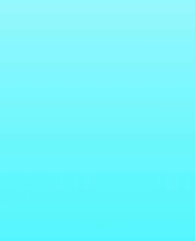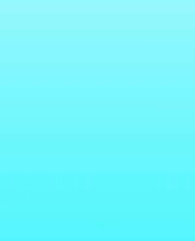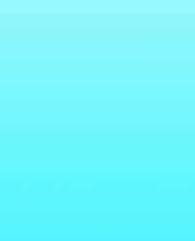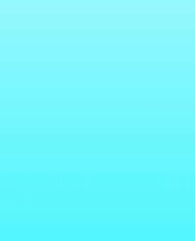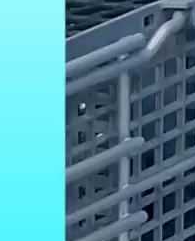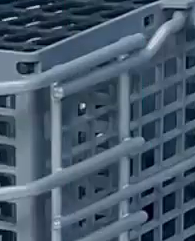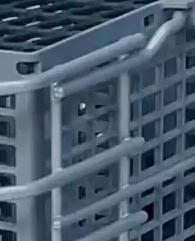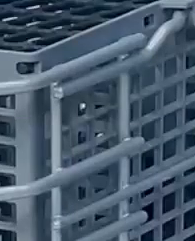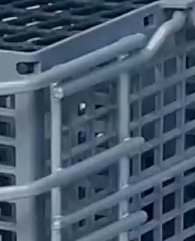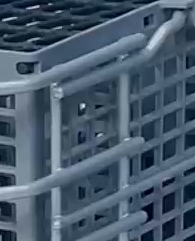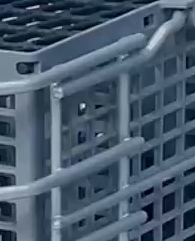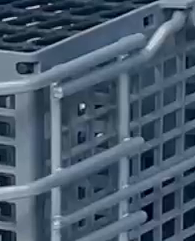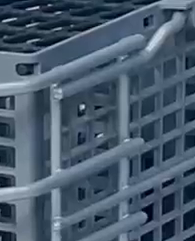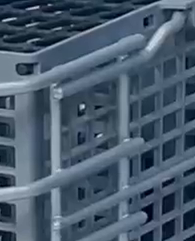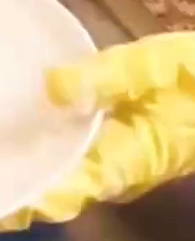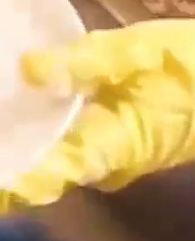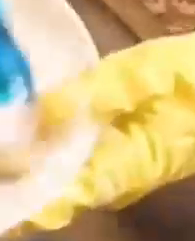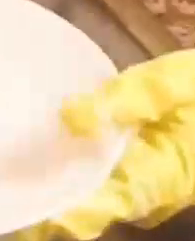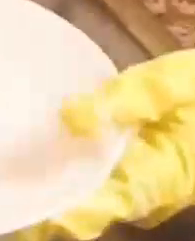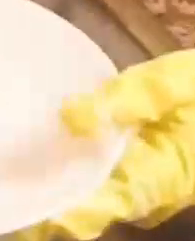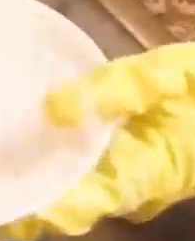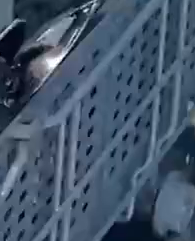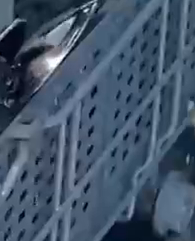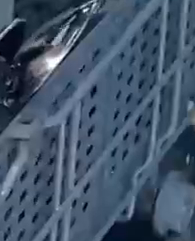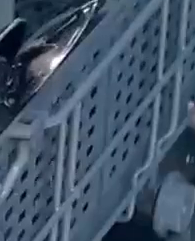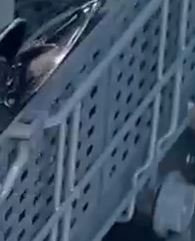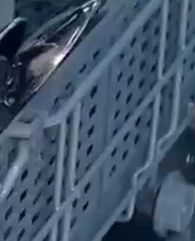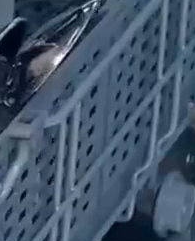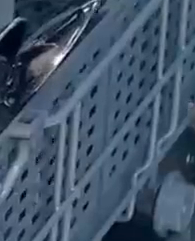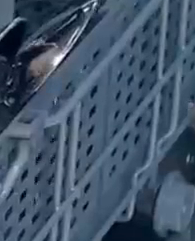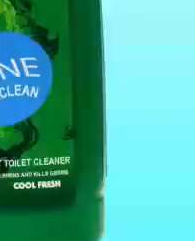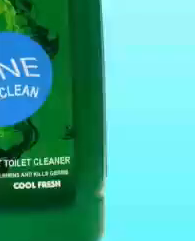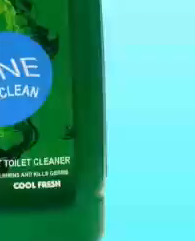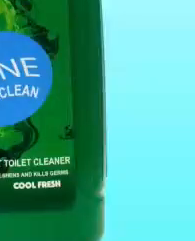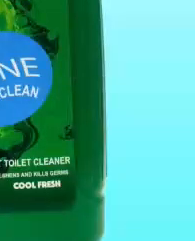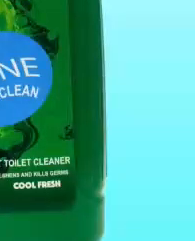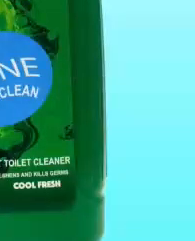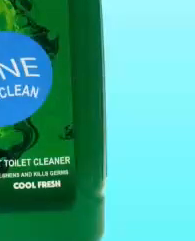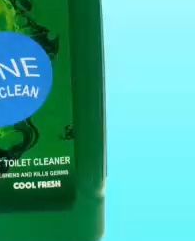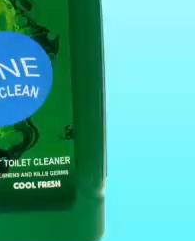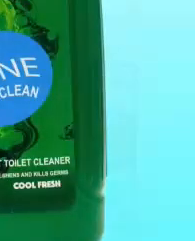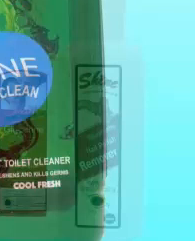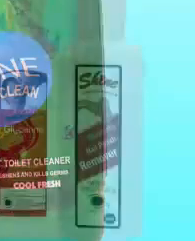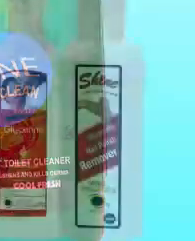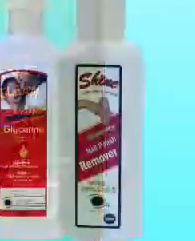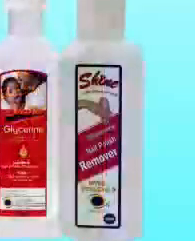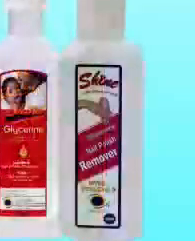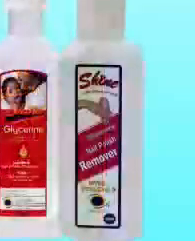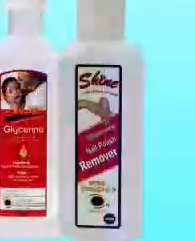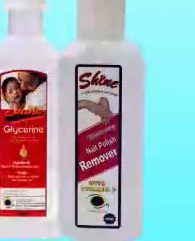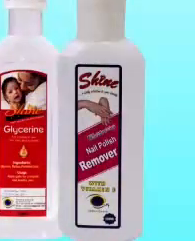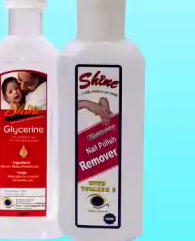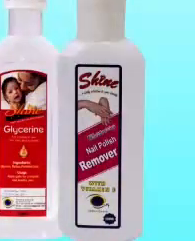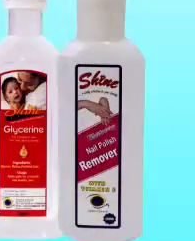gusa kuko igufitiye isabune y'amazi yoza ibyombo bigasubira ibushya n'ibindi bikoresho byinshi by'isuku